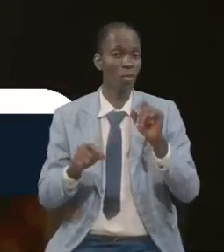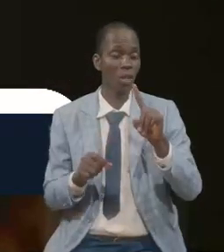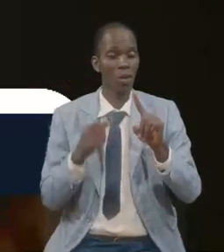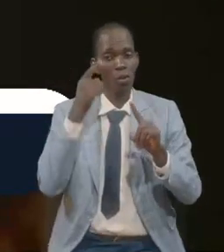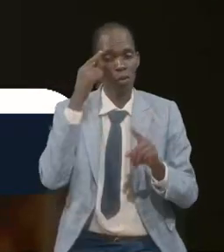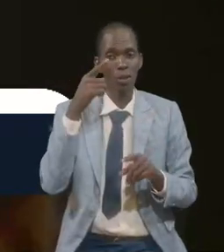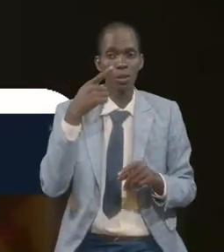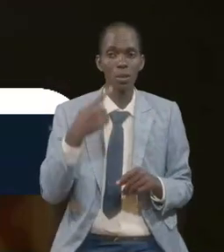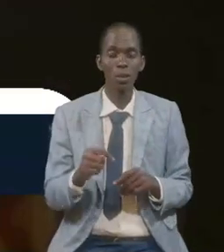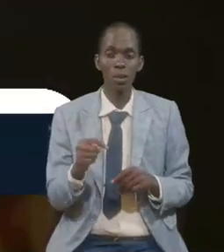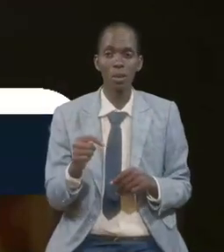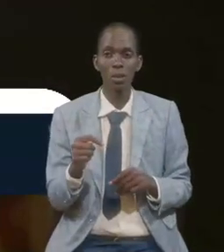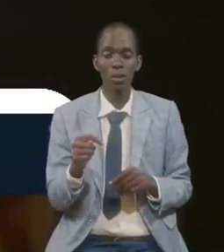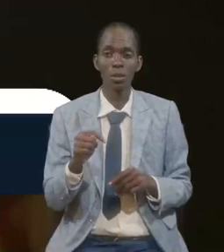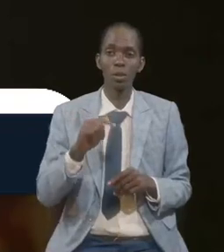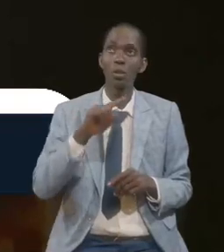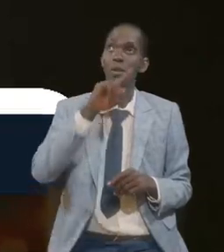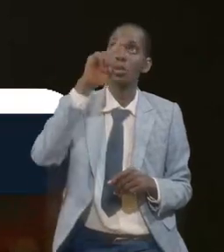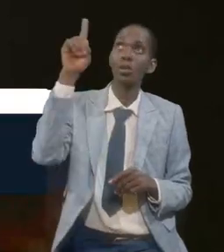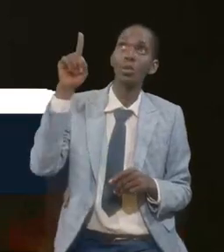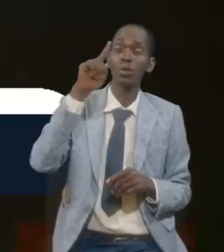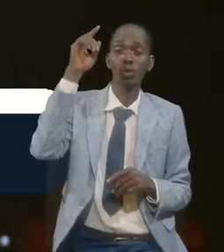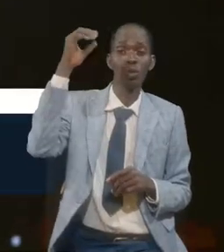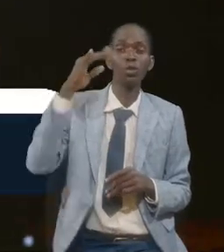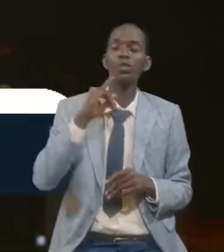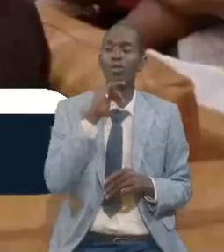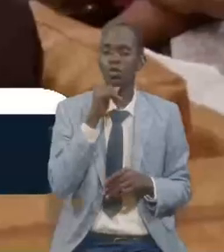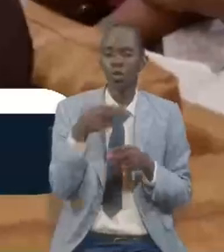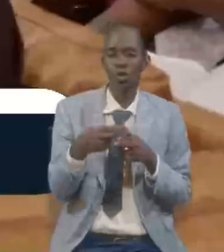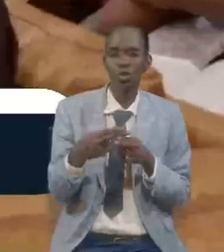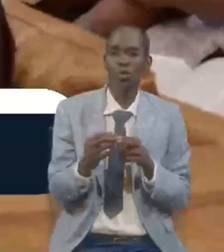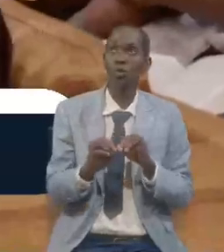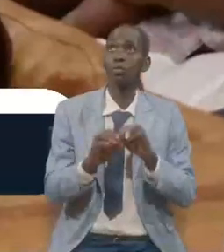Le soleil s'est levé avec sa chaleur ardente.